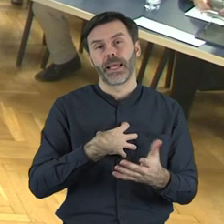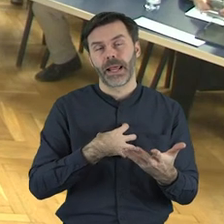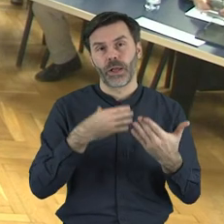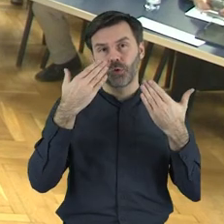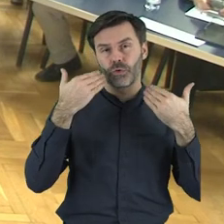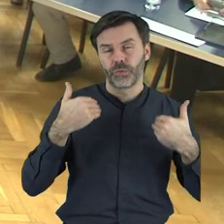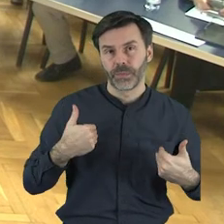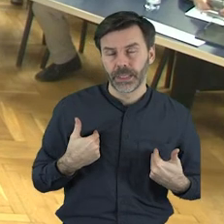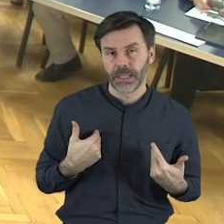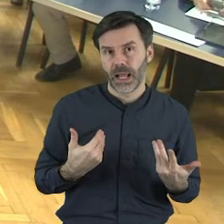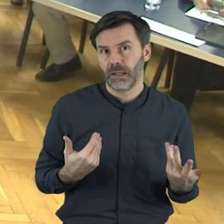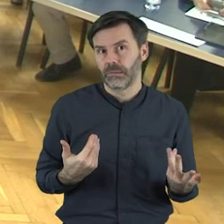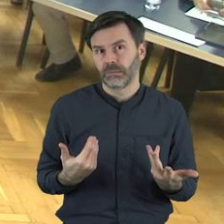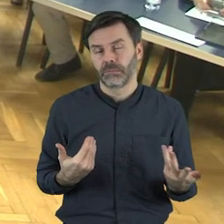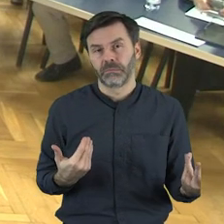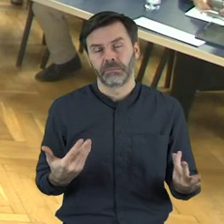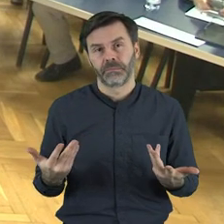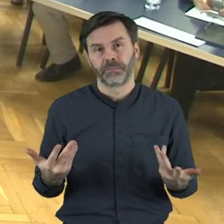zarządu województwa.